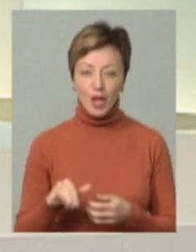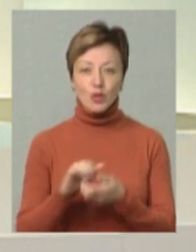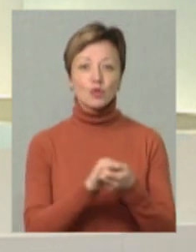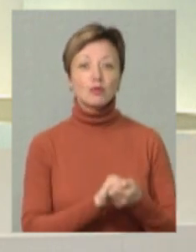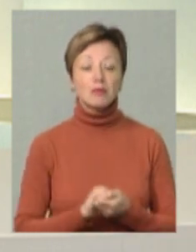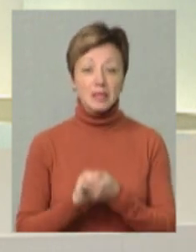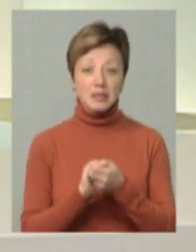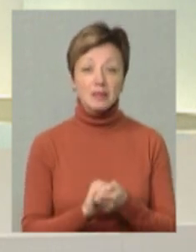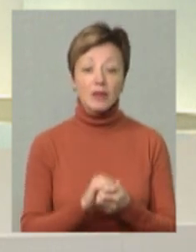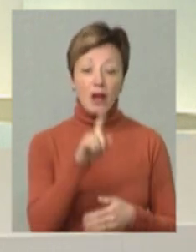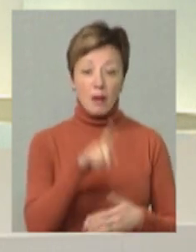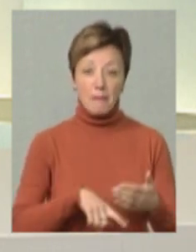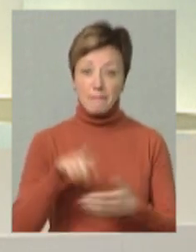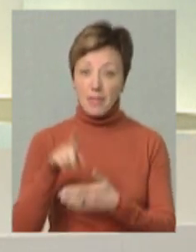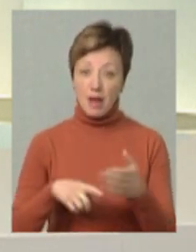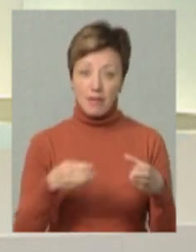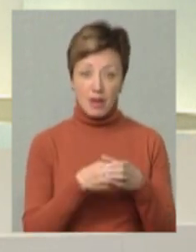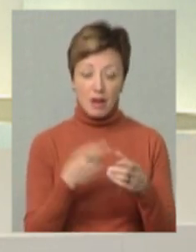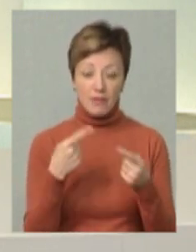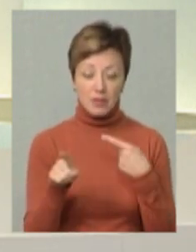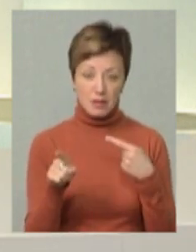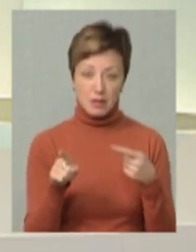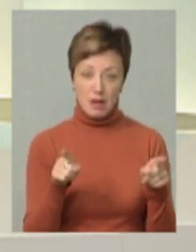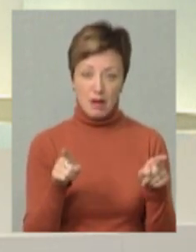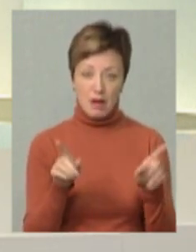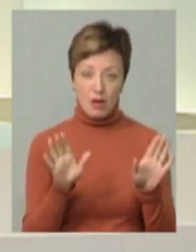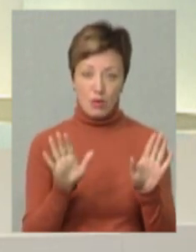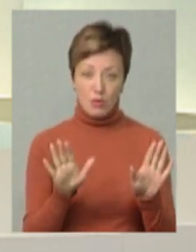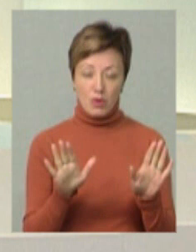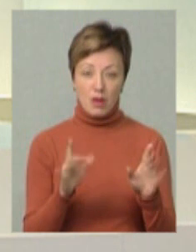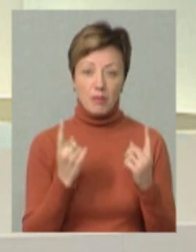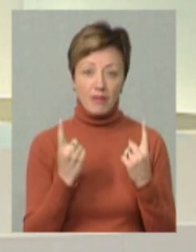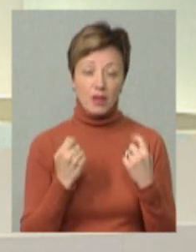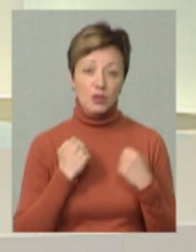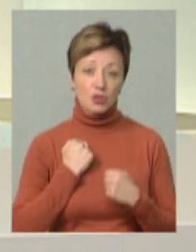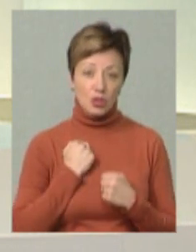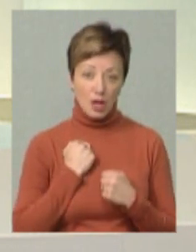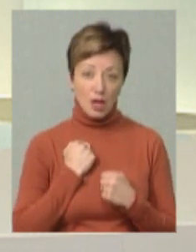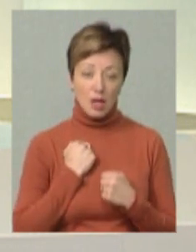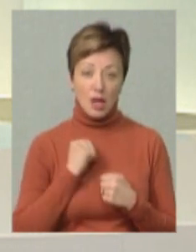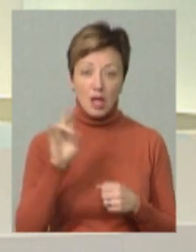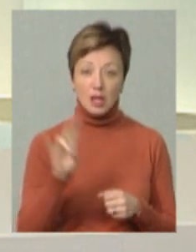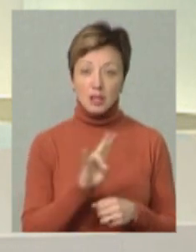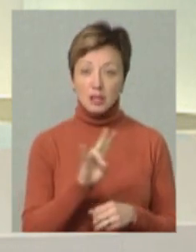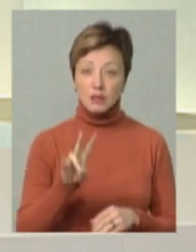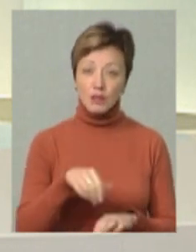якраз парафіяни, вони відрізняють. На превеликий жаль, священники